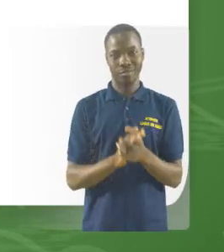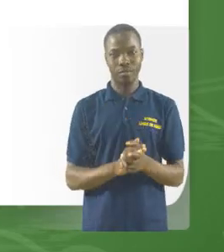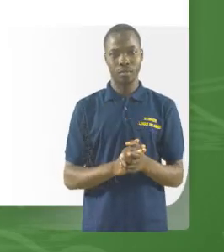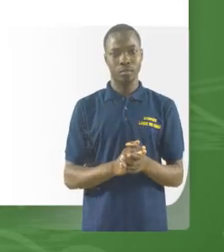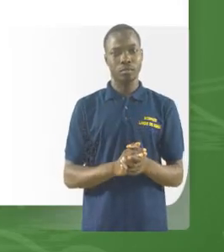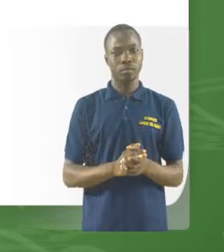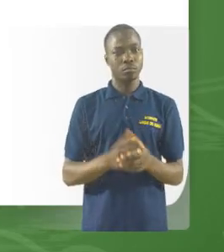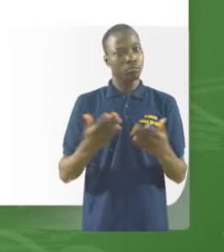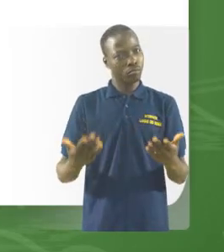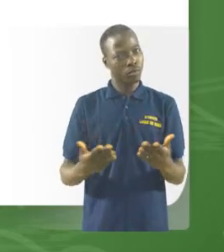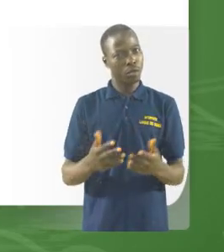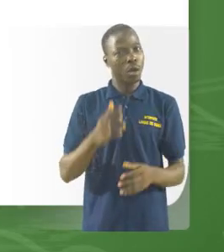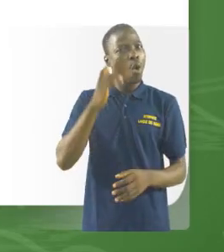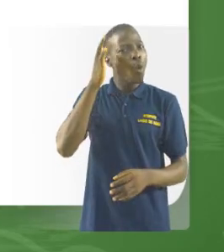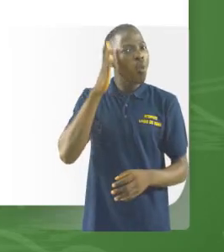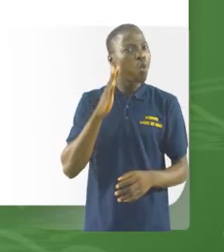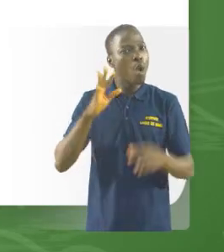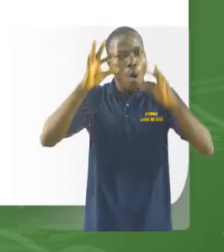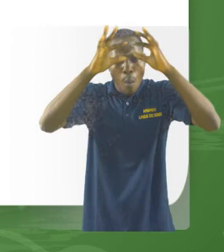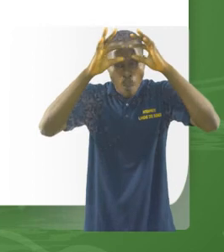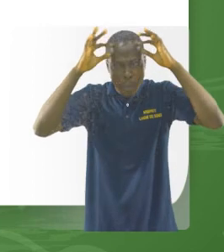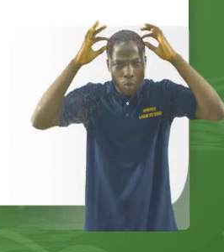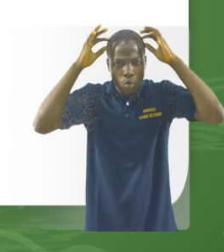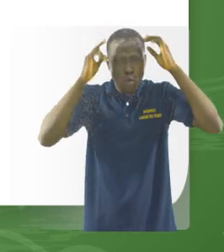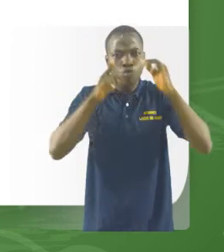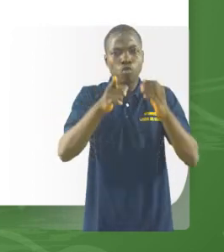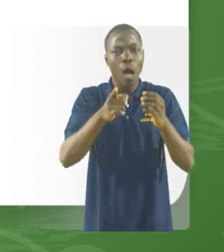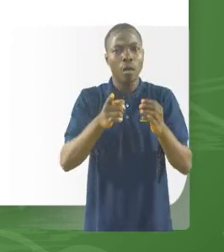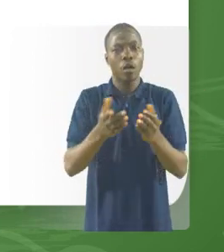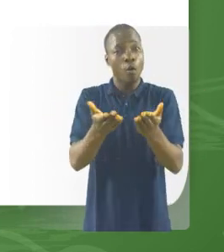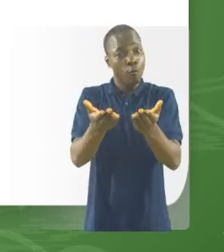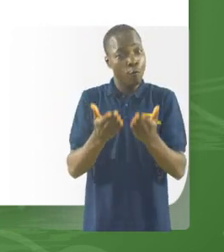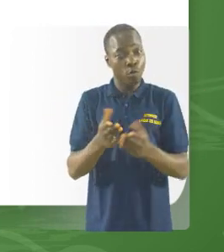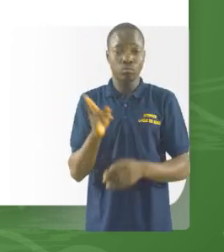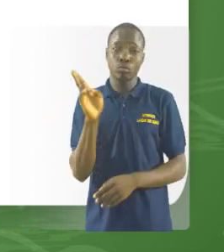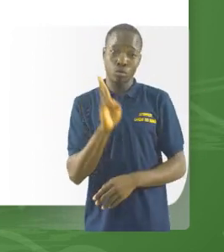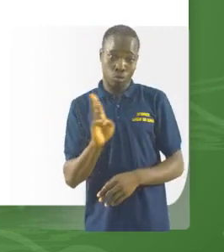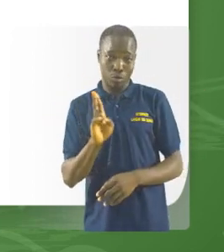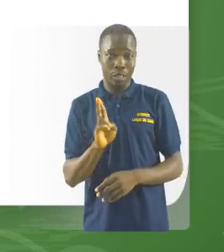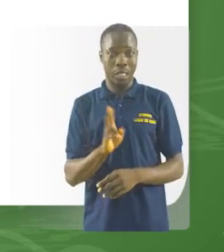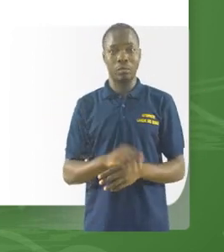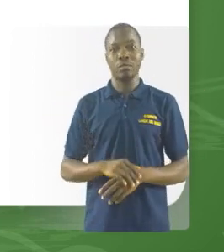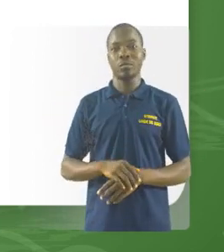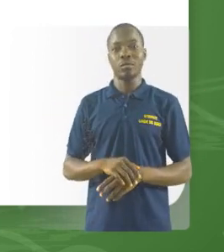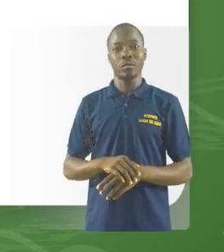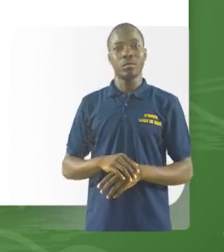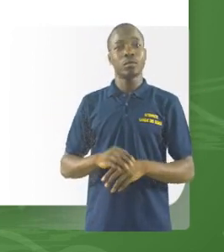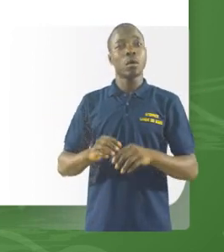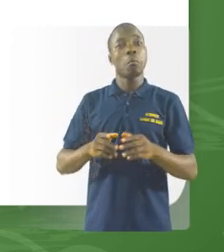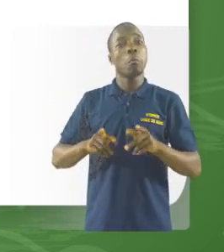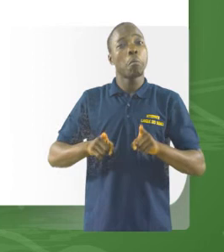Quelle couleur de bandeau souhaiterez-vous utiliser lors de nos activités